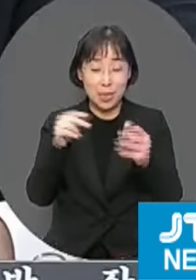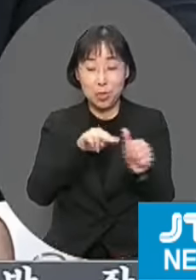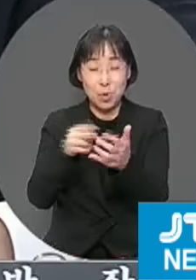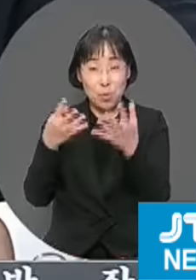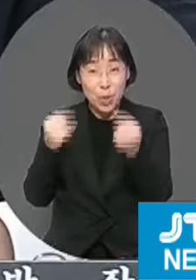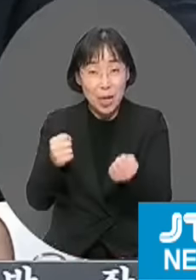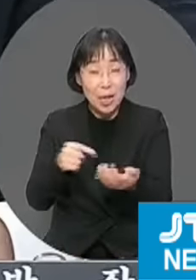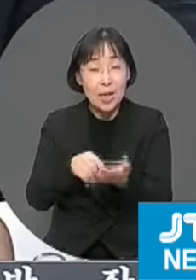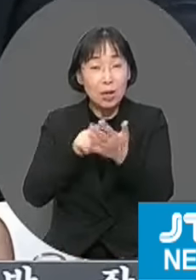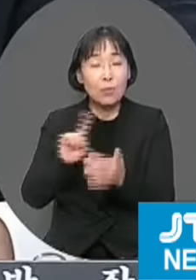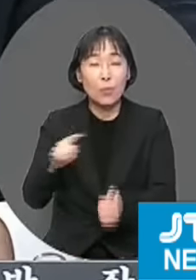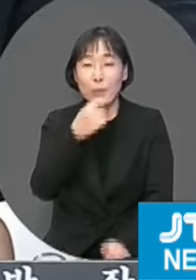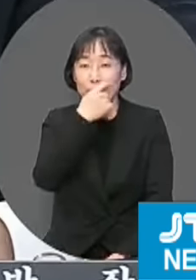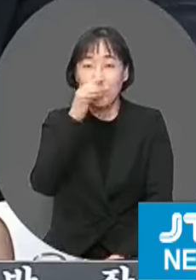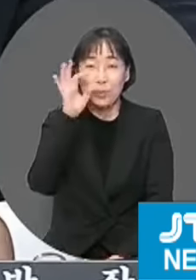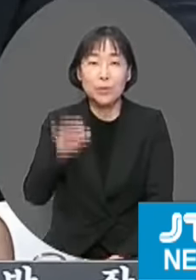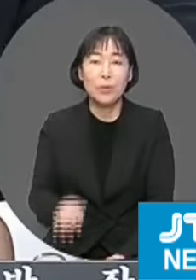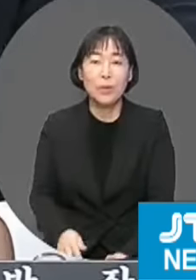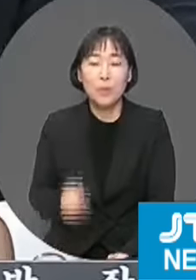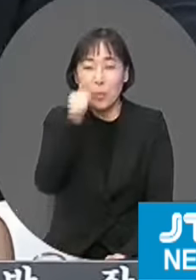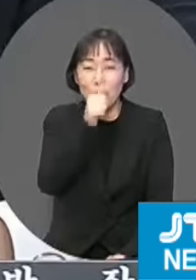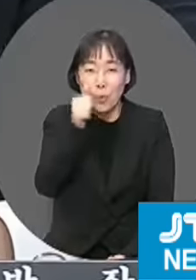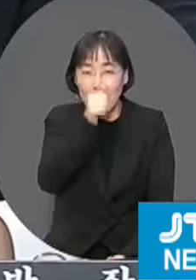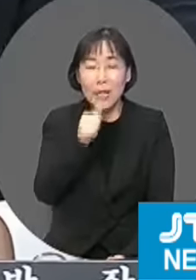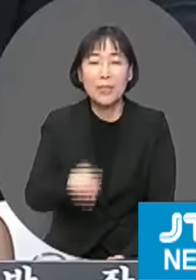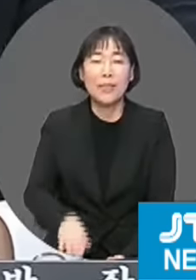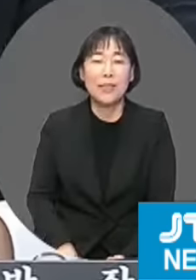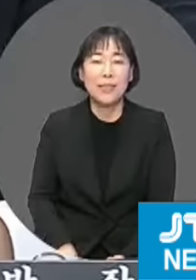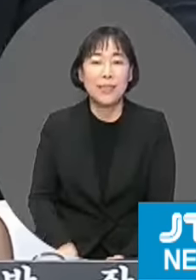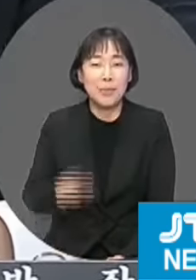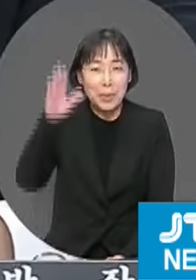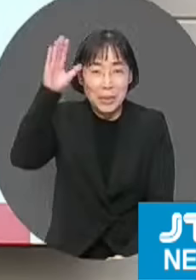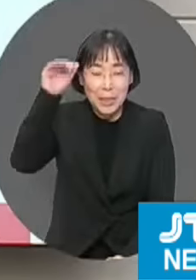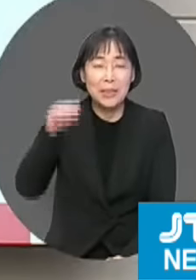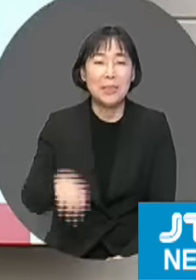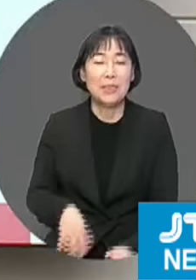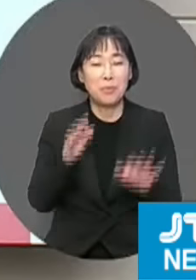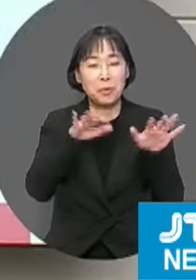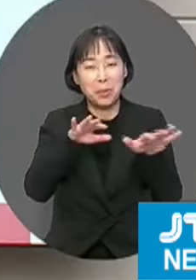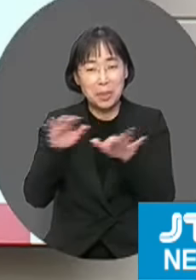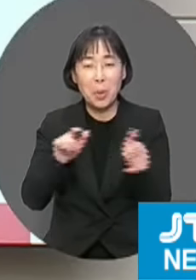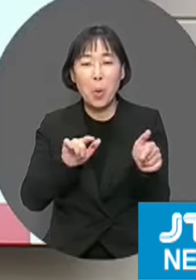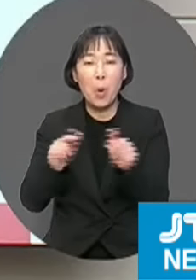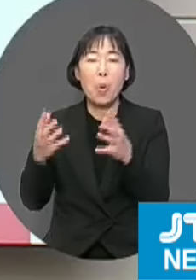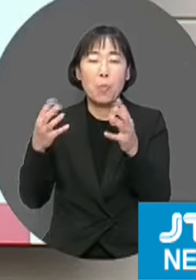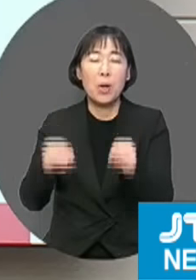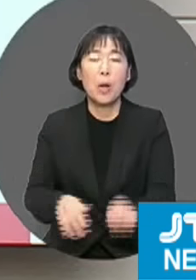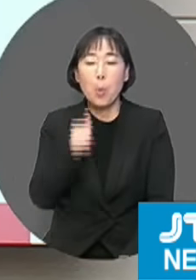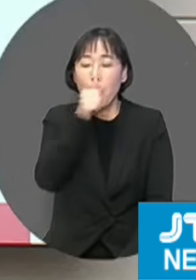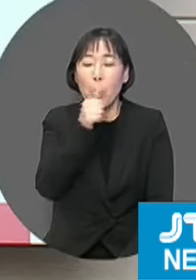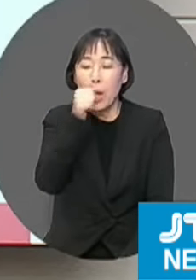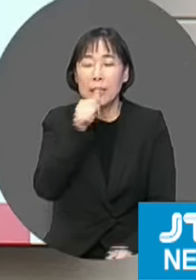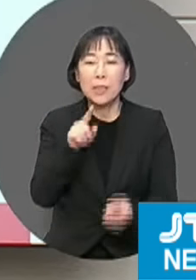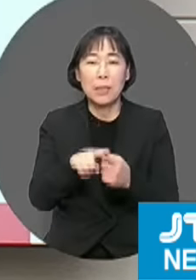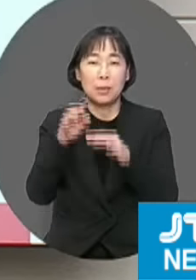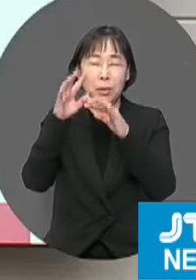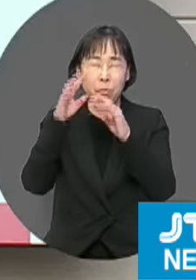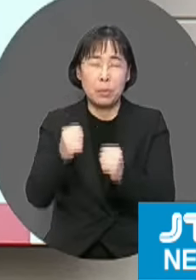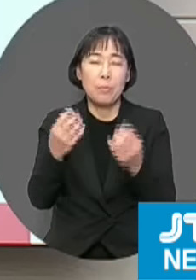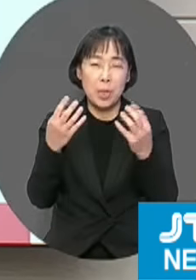페이지 보시면 고양이, 강아지, 바다, 나무 이런 거 되게 많습니다. 네, 저는, 사진이 가장 네. 많은 게 고양이에요.